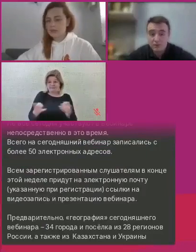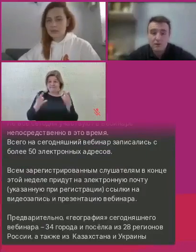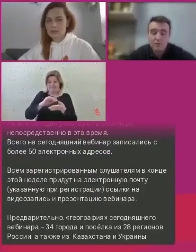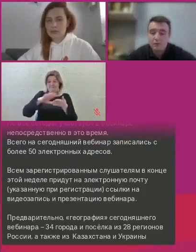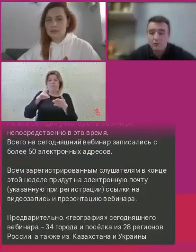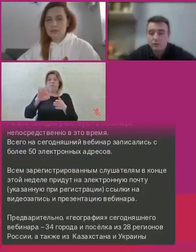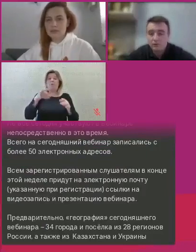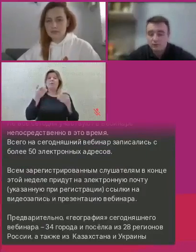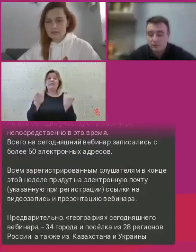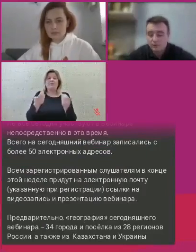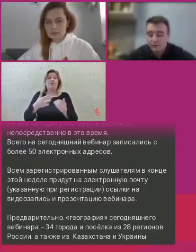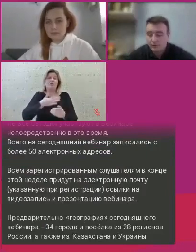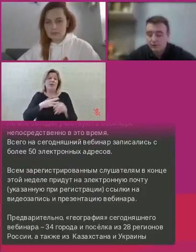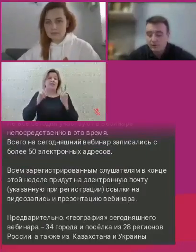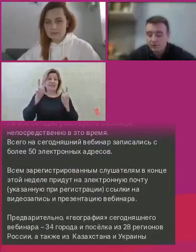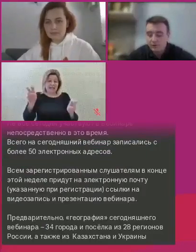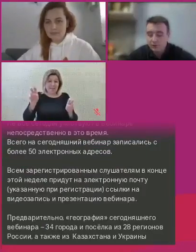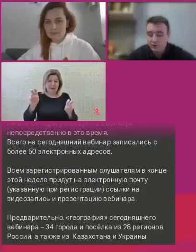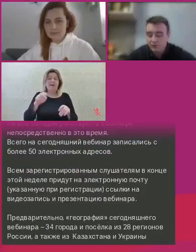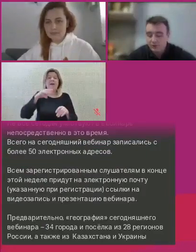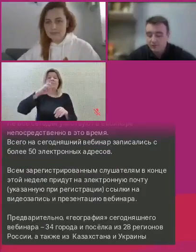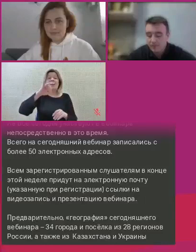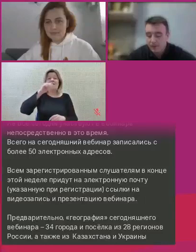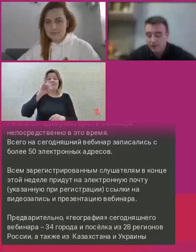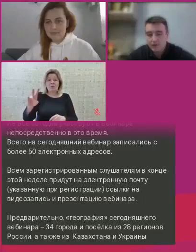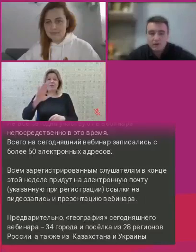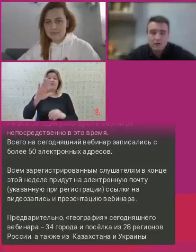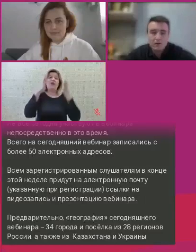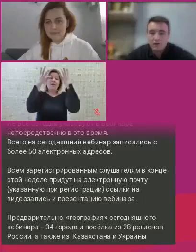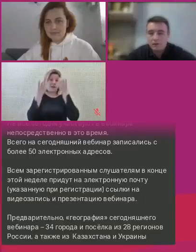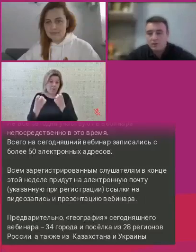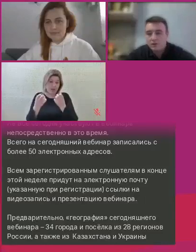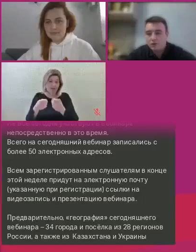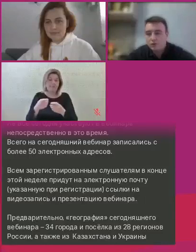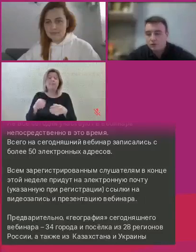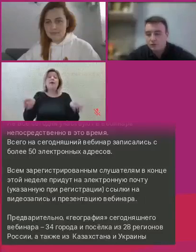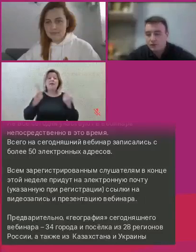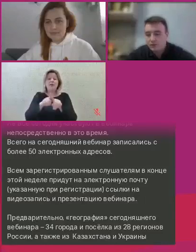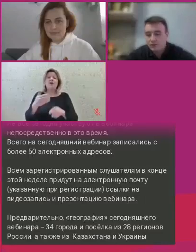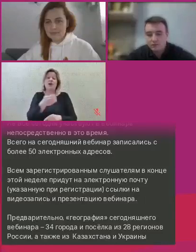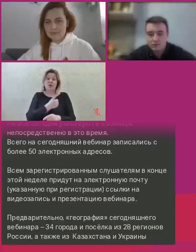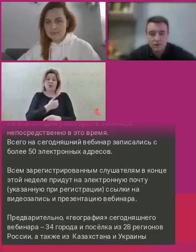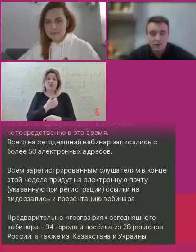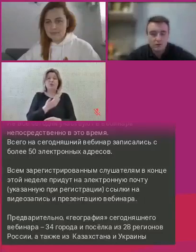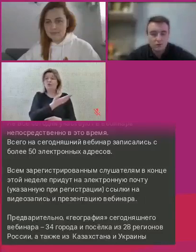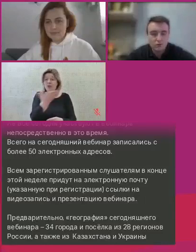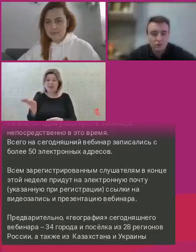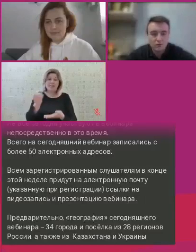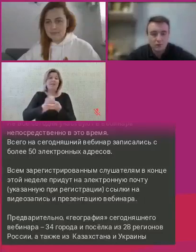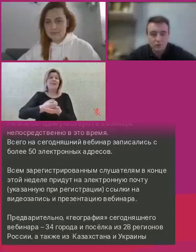теме «Марафон в темноте». Также хочу вас,